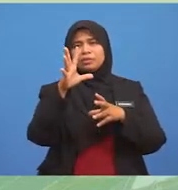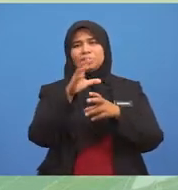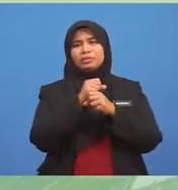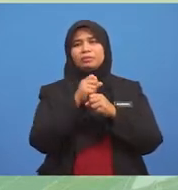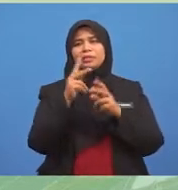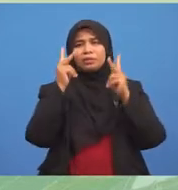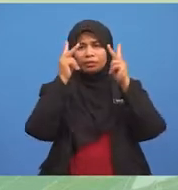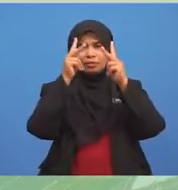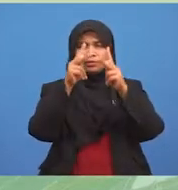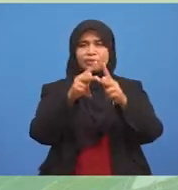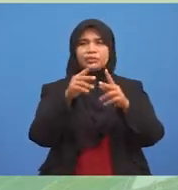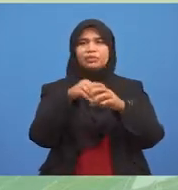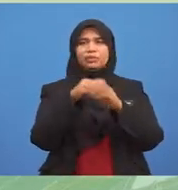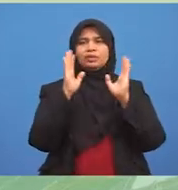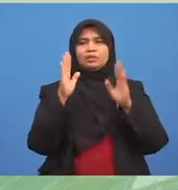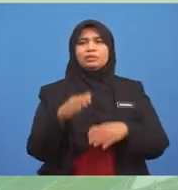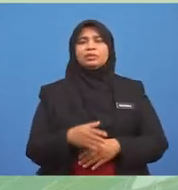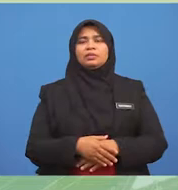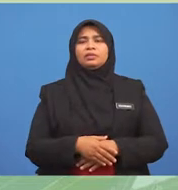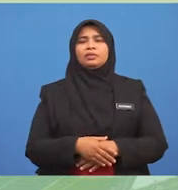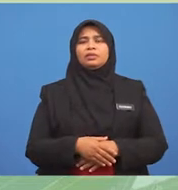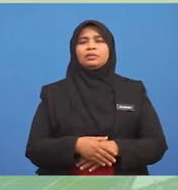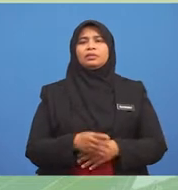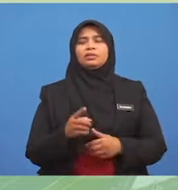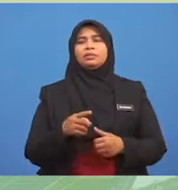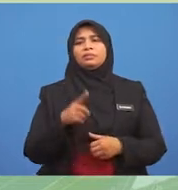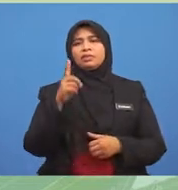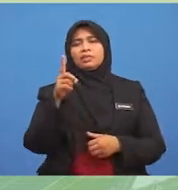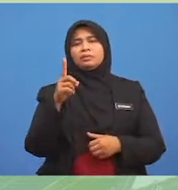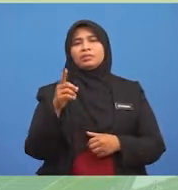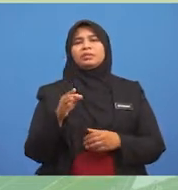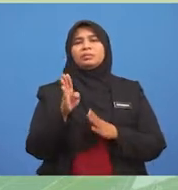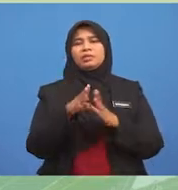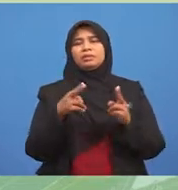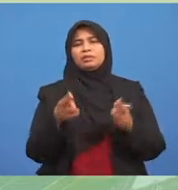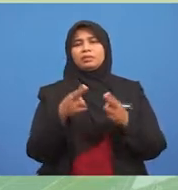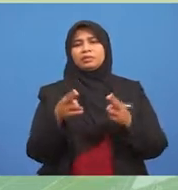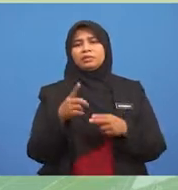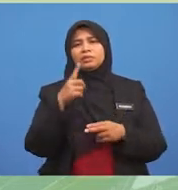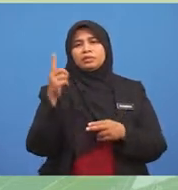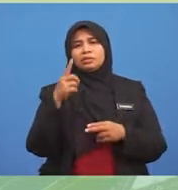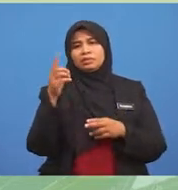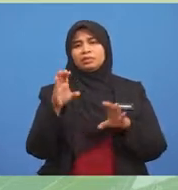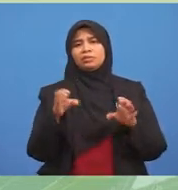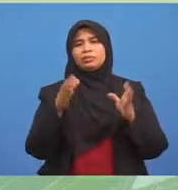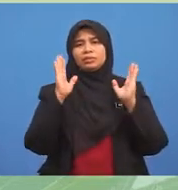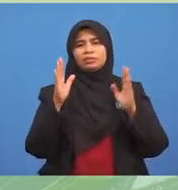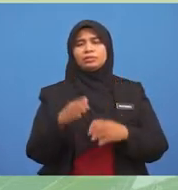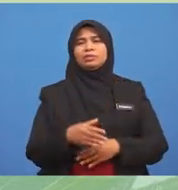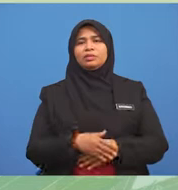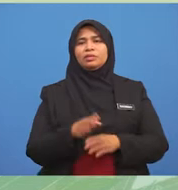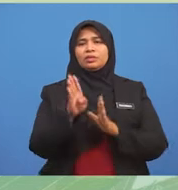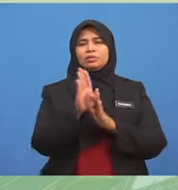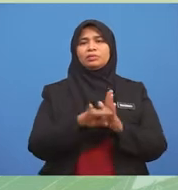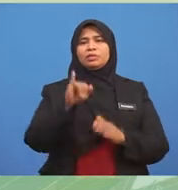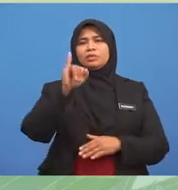pertama, murid-murid boleh berusaha untuk sentiasa menunaikan solat secara berjemaah.